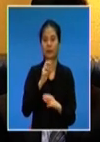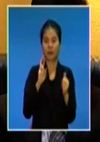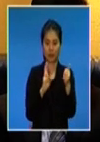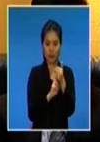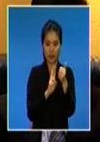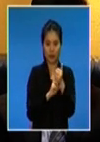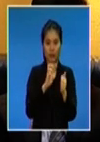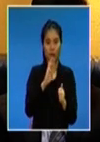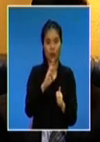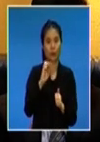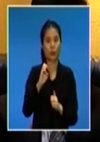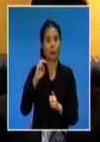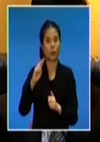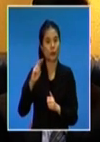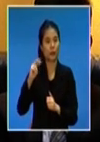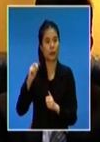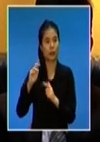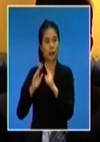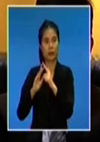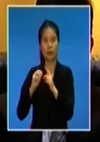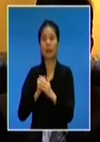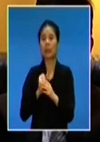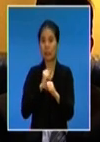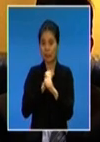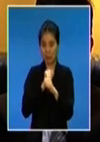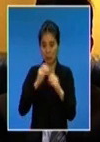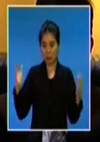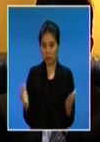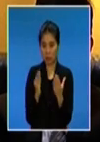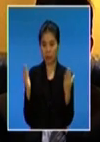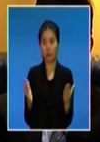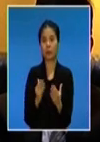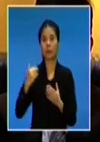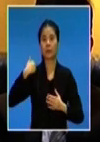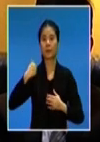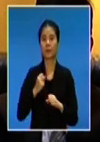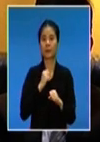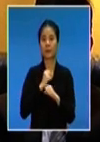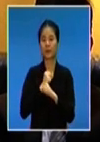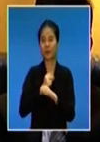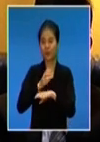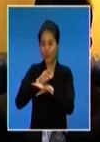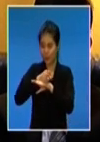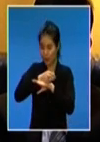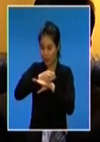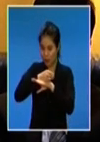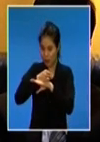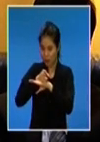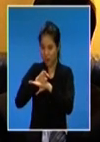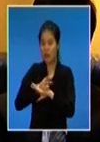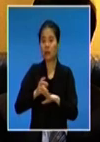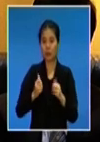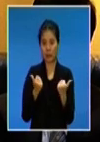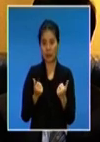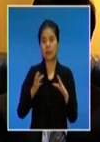ษณุก็มีความเห็นว่าอย่างนี้ว่าเรื่องนี้ให้ไปผลักดันลักษณะการผลักดันเรื่องเซฟตี้ไอที่ว่าเนี่ยคือเขารับแล้วเพราะตร